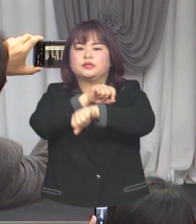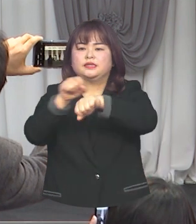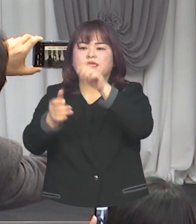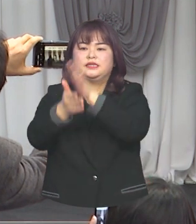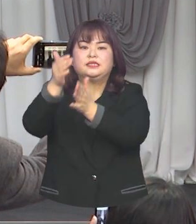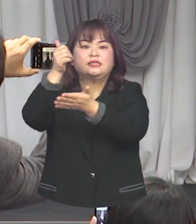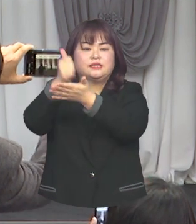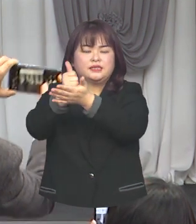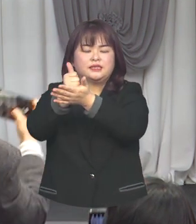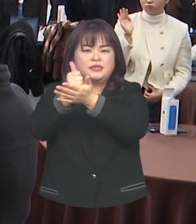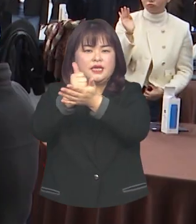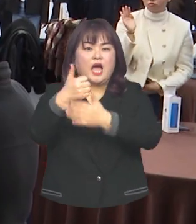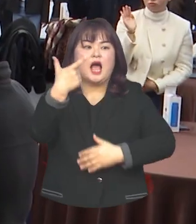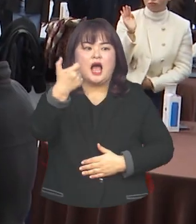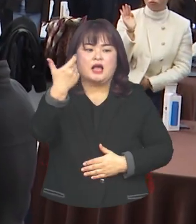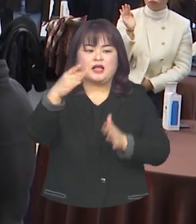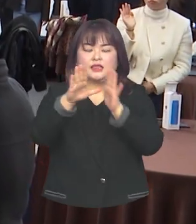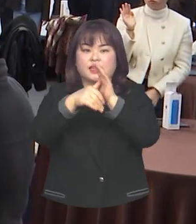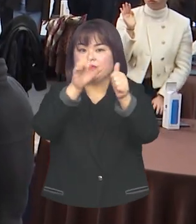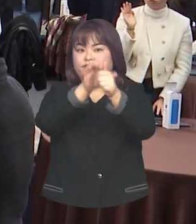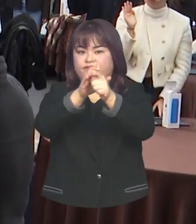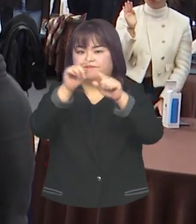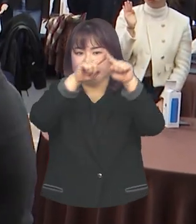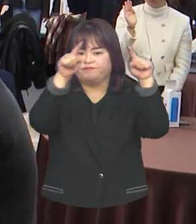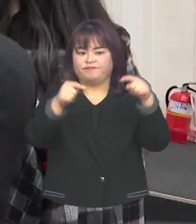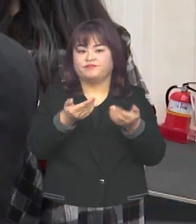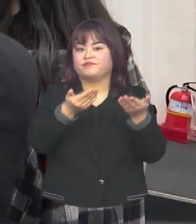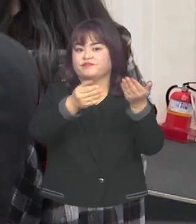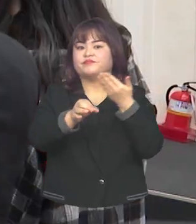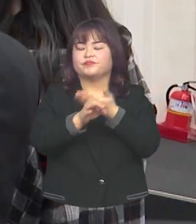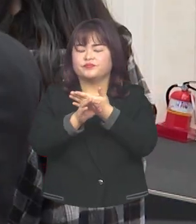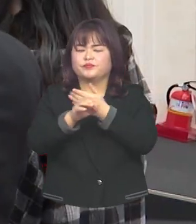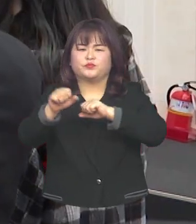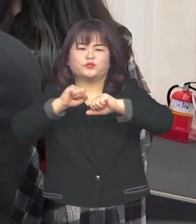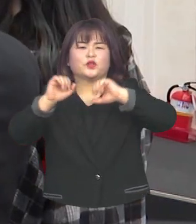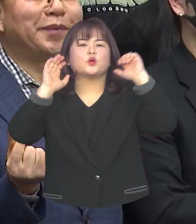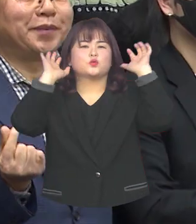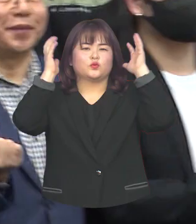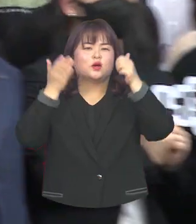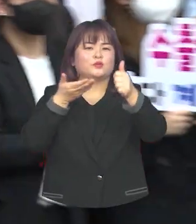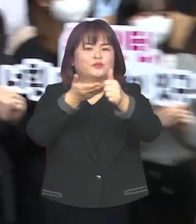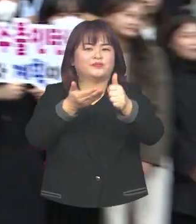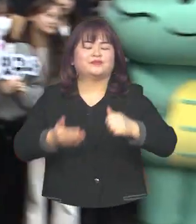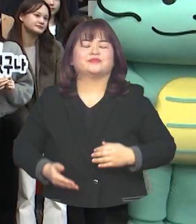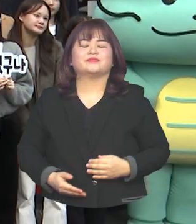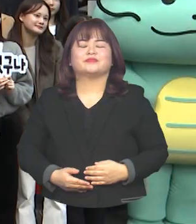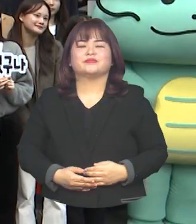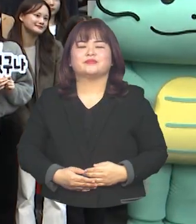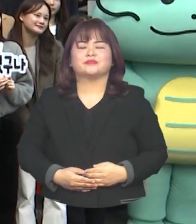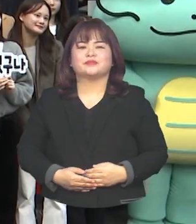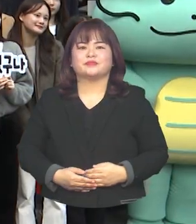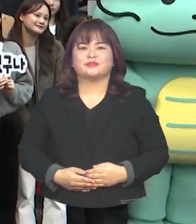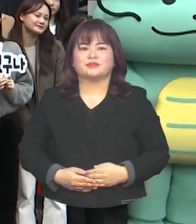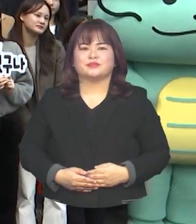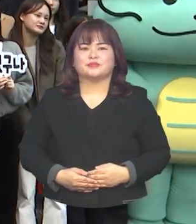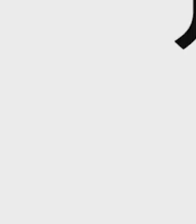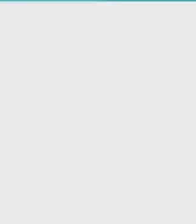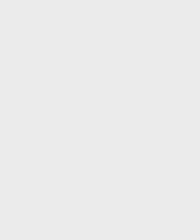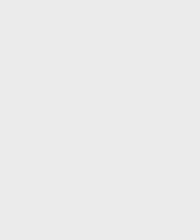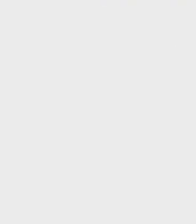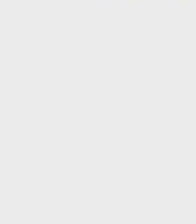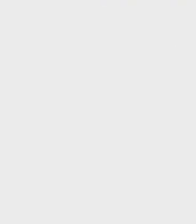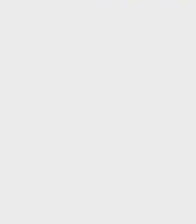이상일 용인특례시장이 67명에게 위촉장을 수여하고 수출 인턴의 활동을 응원했습니다.